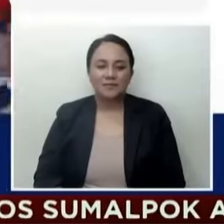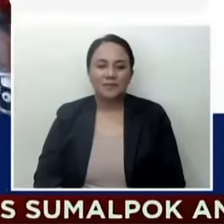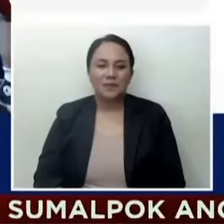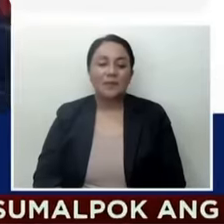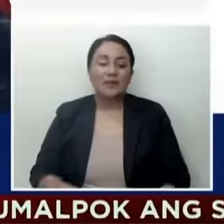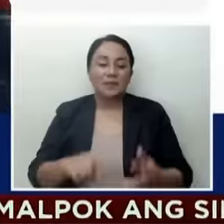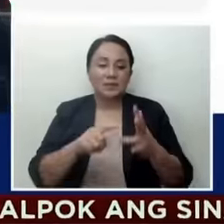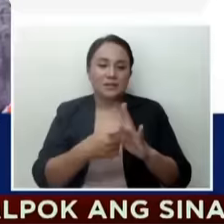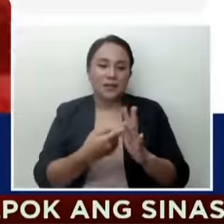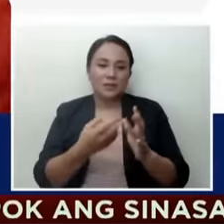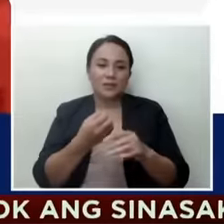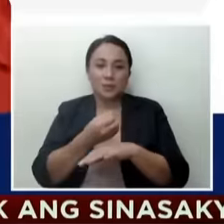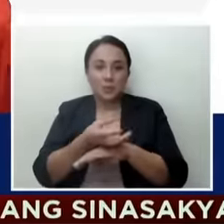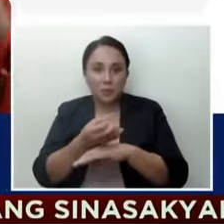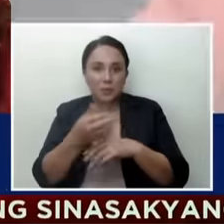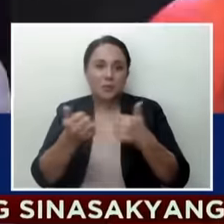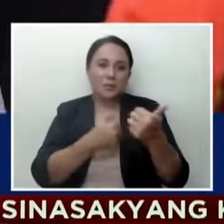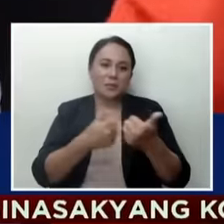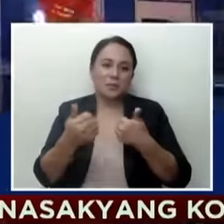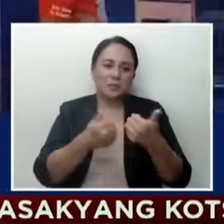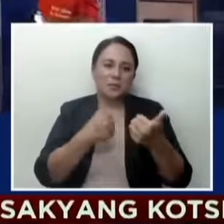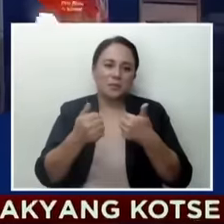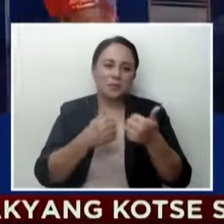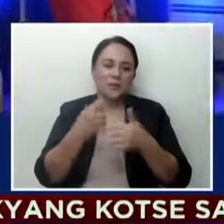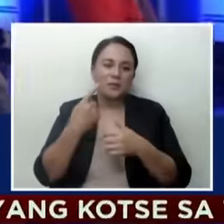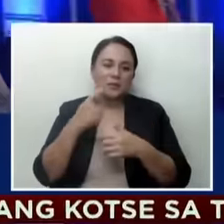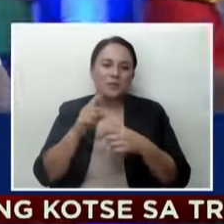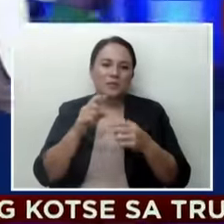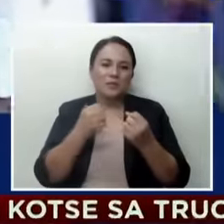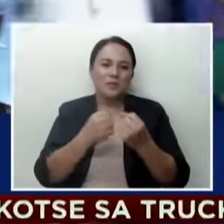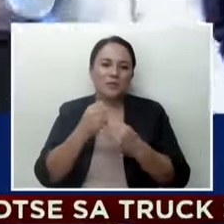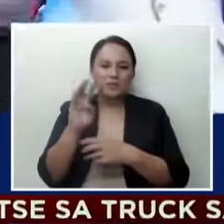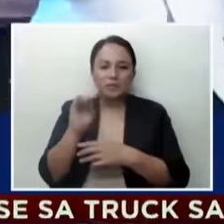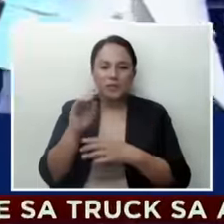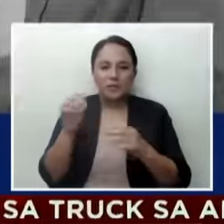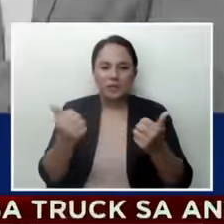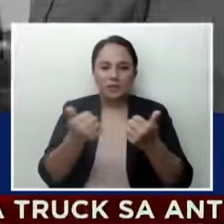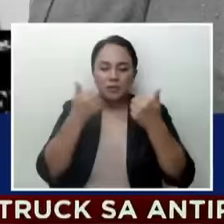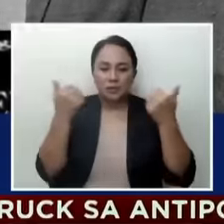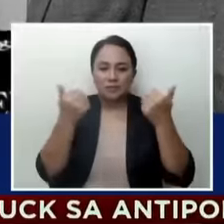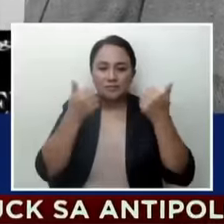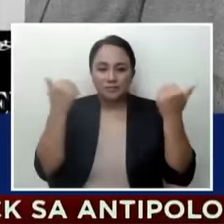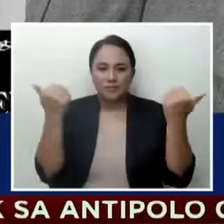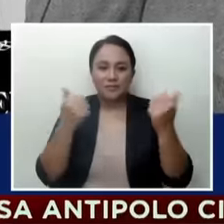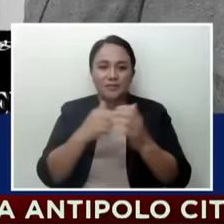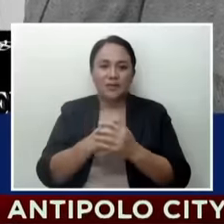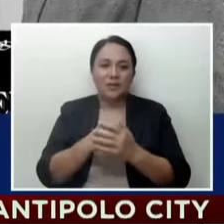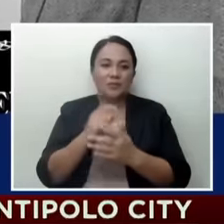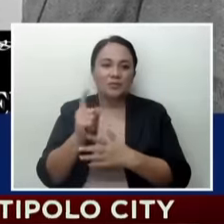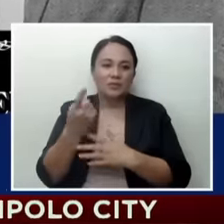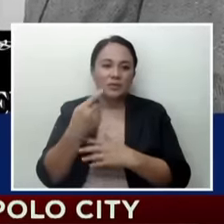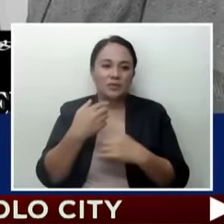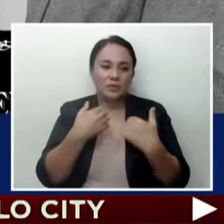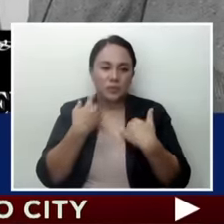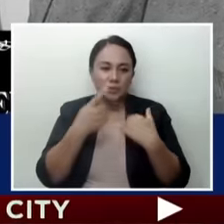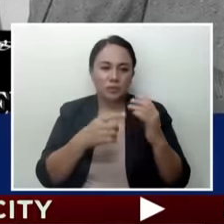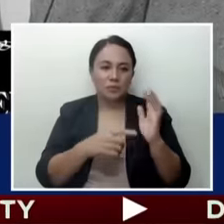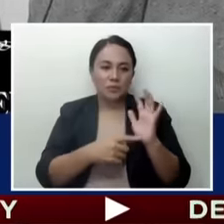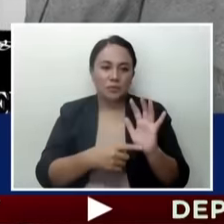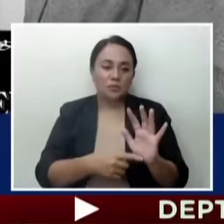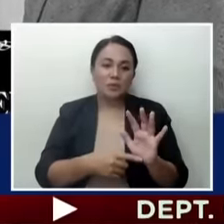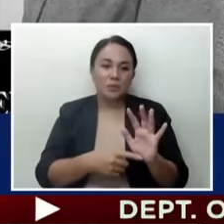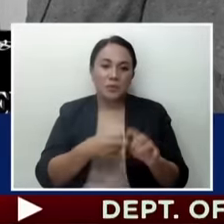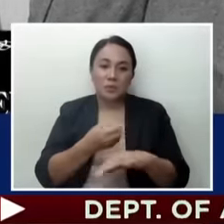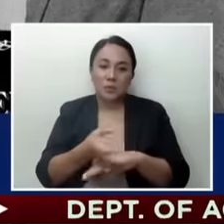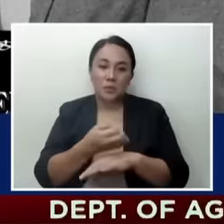Umarangkada na ang pasiklaba ng It's Showtime host para sa 14th anniversary ng Noontime Show. Unang sumalang sa magpasikat ngayong araw